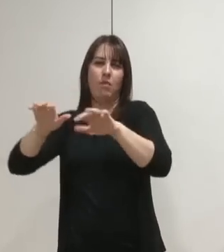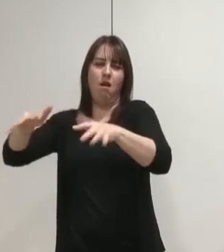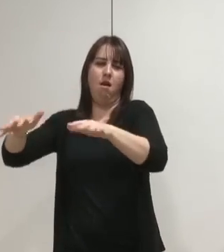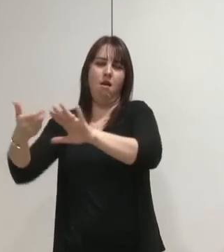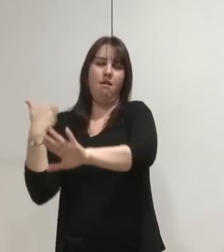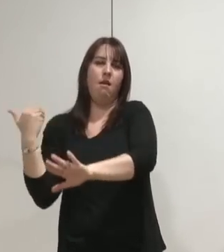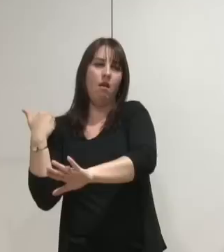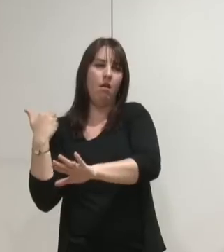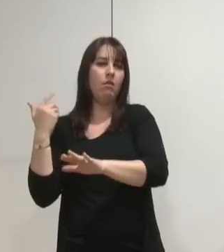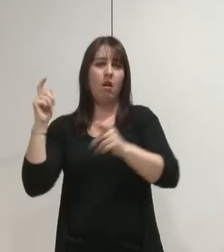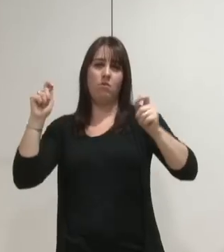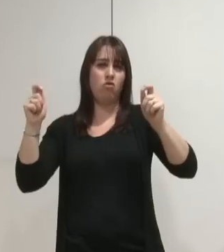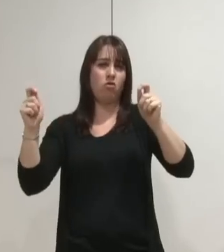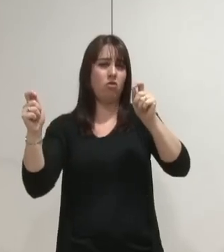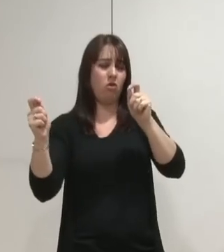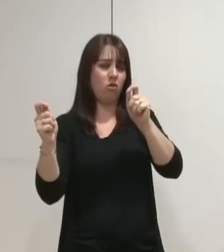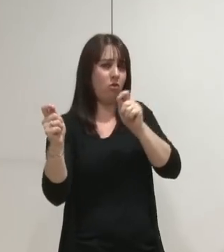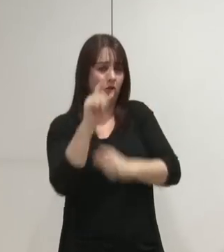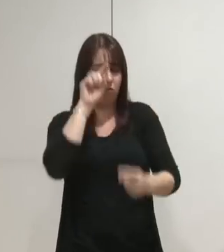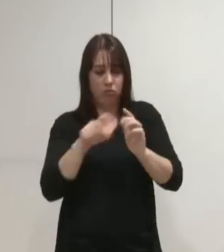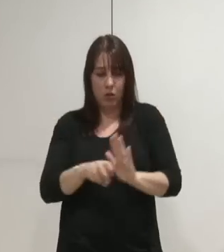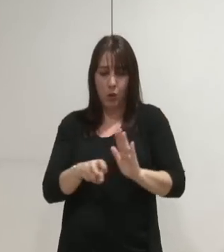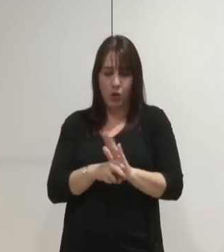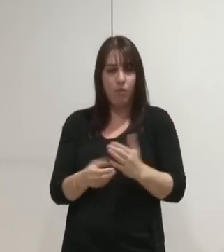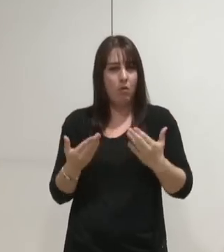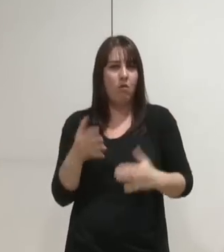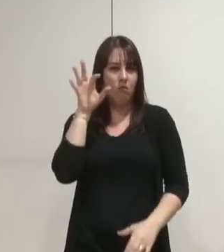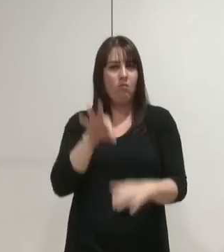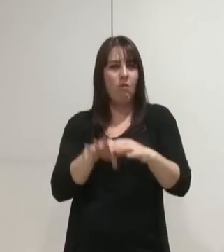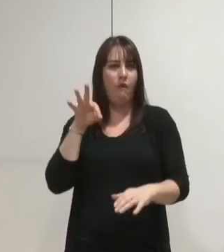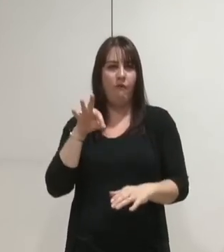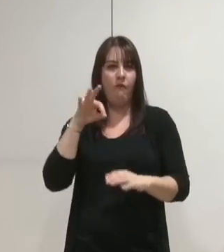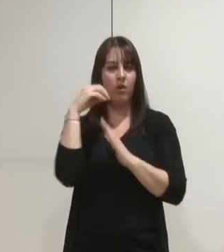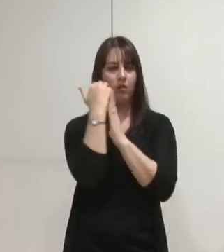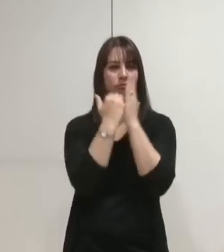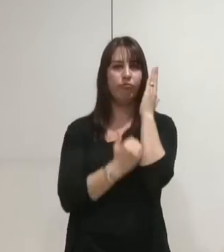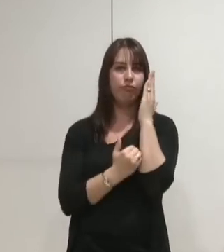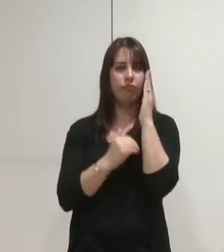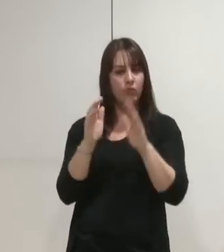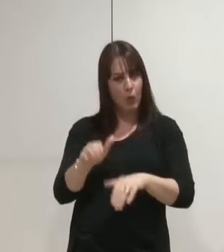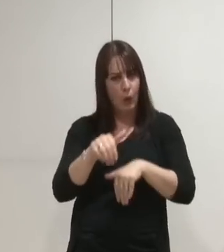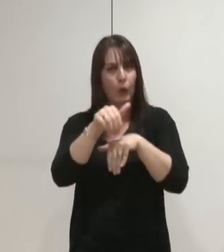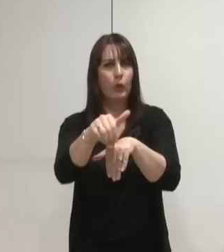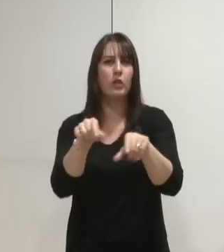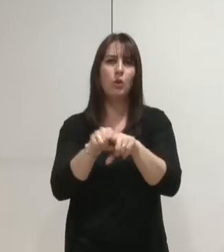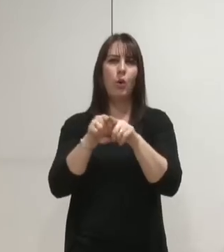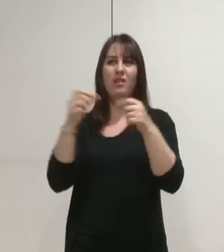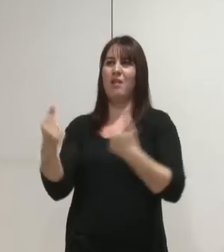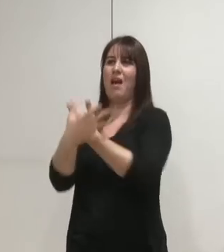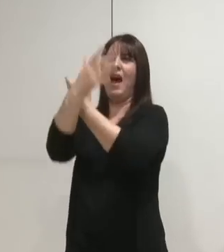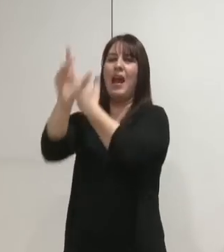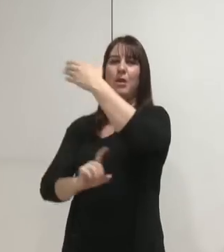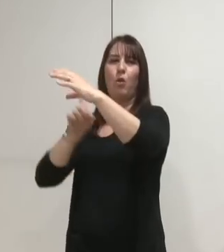vont changer durablement Grenoble et que nous allons voter ce soir et que nous continuons également apportter à la